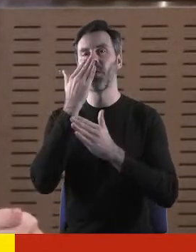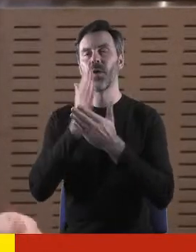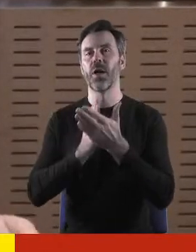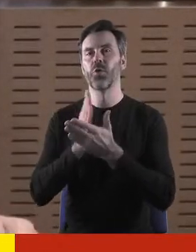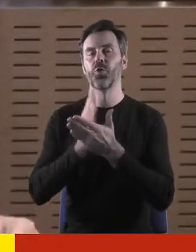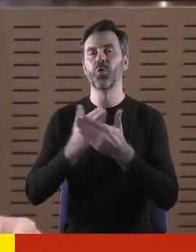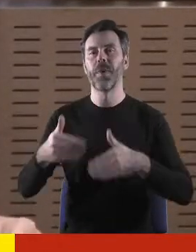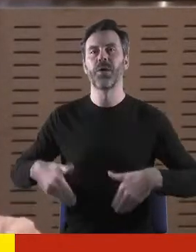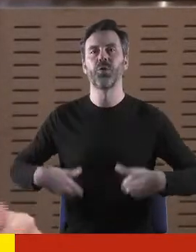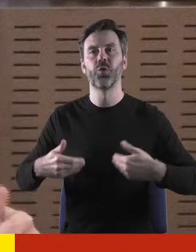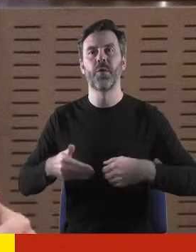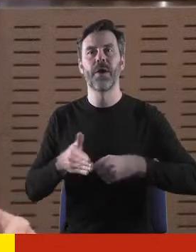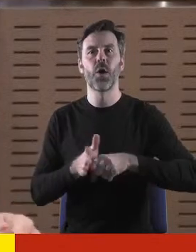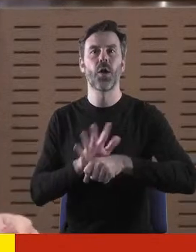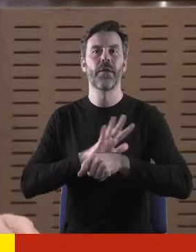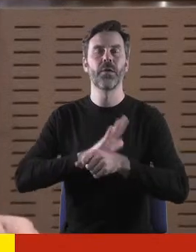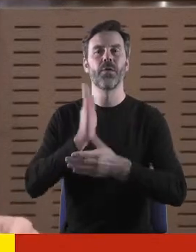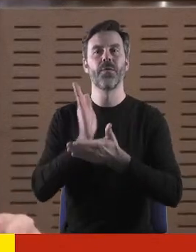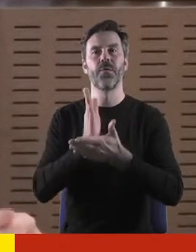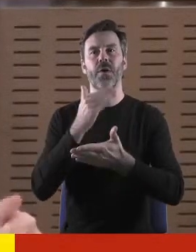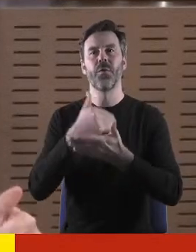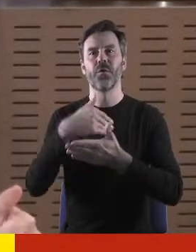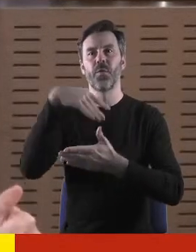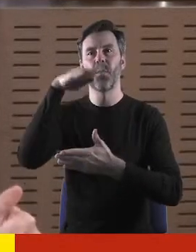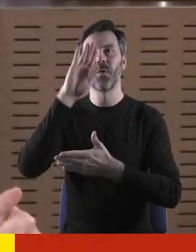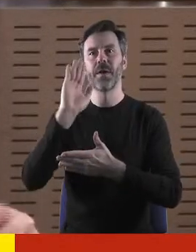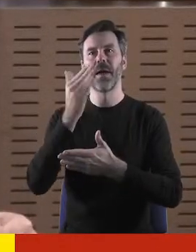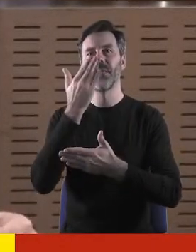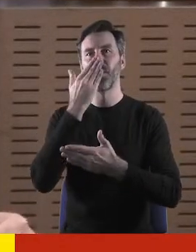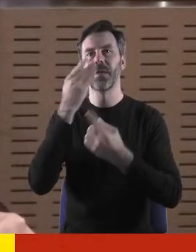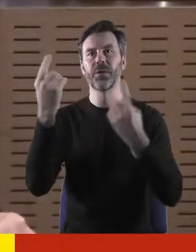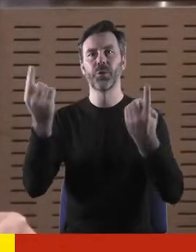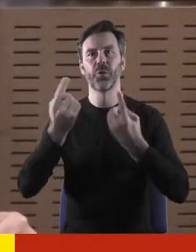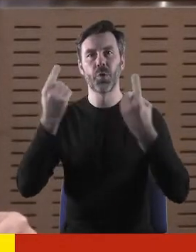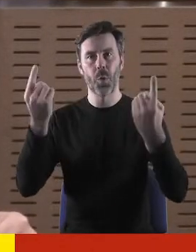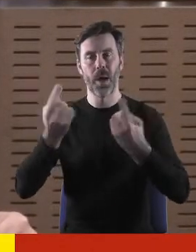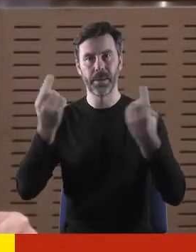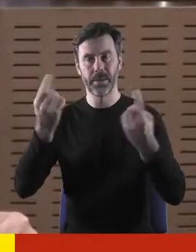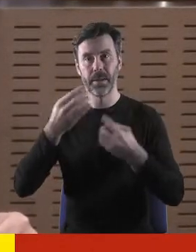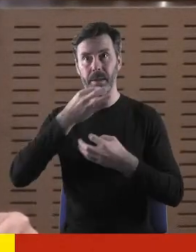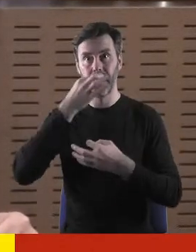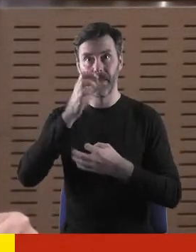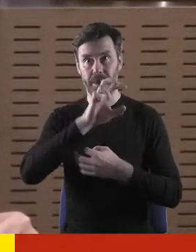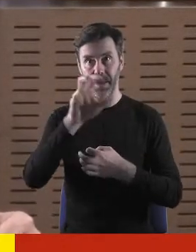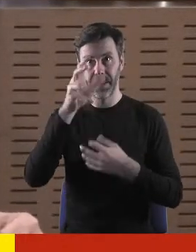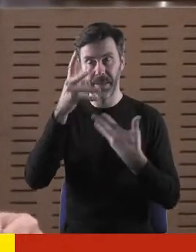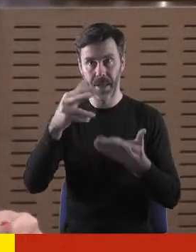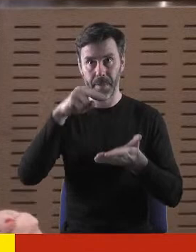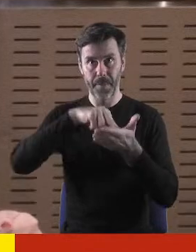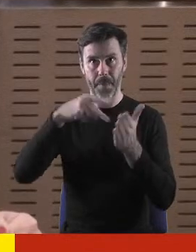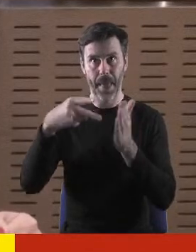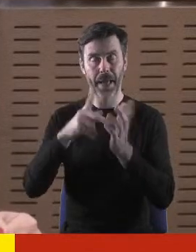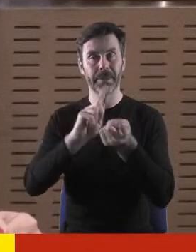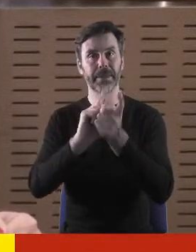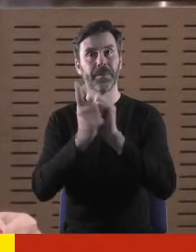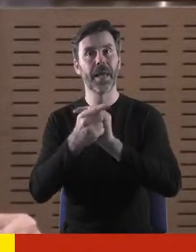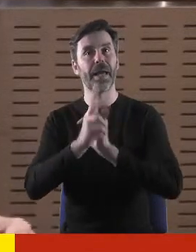z COVID-19 w województwie łódzkim. Czy są jeszcze jakieś propozycje zmian co do porządku obrad?